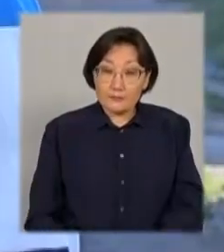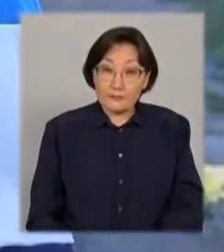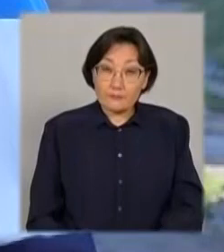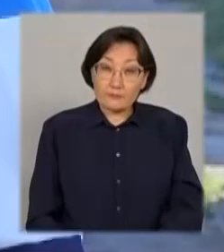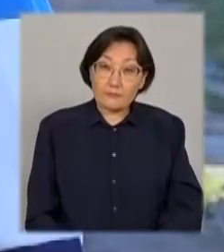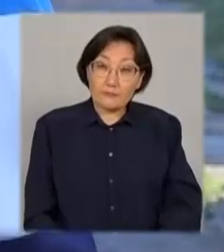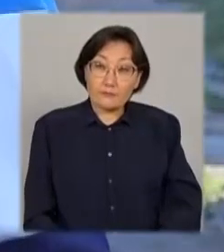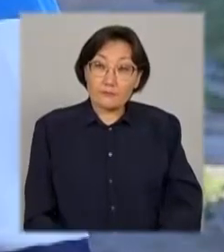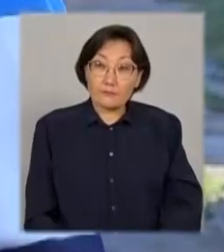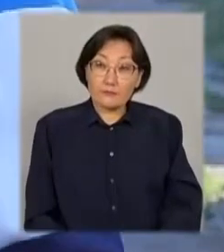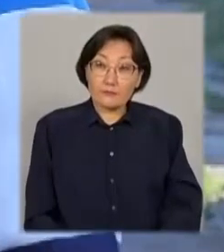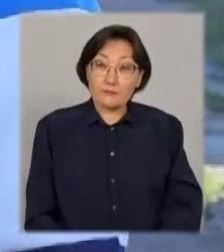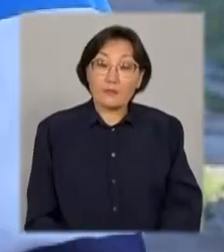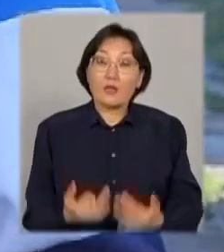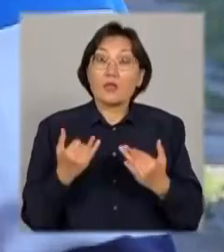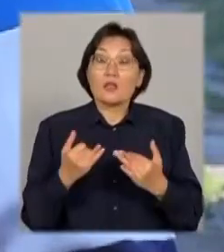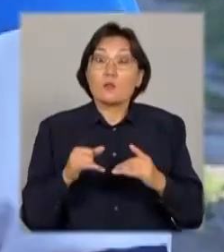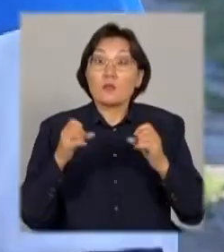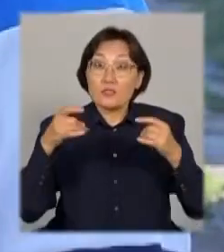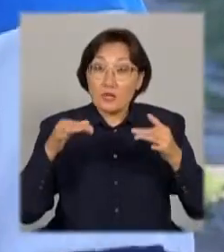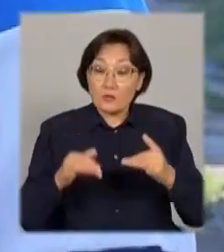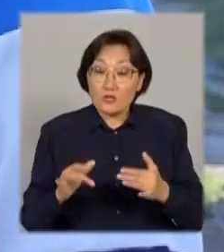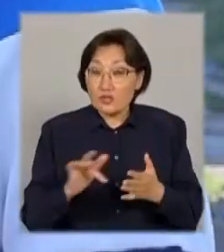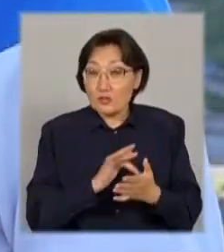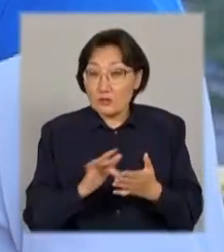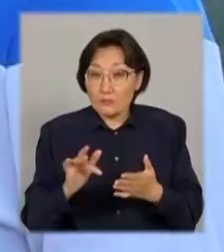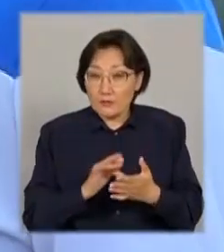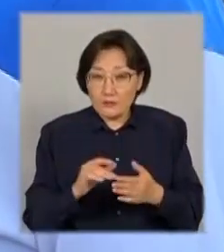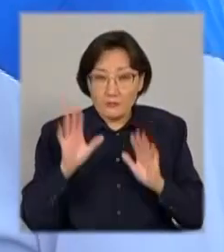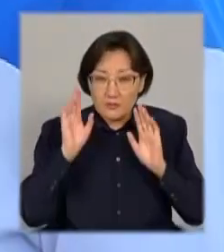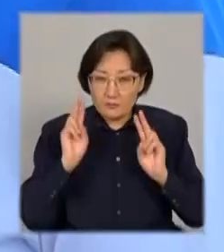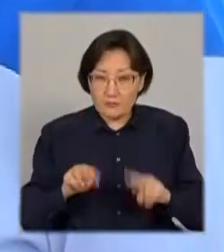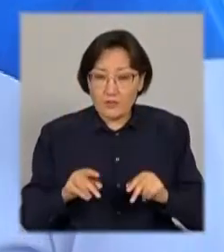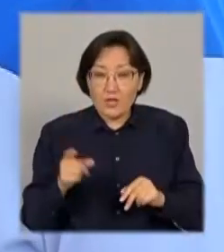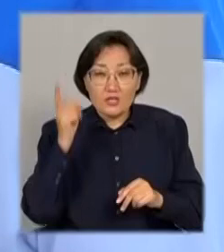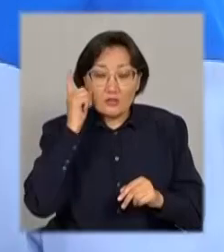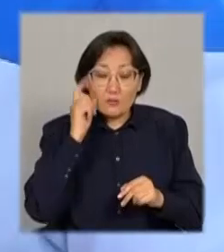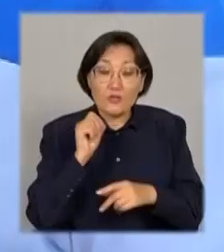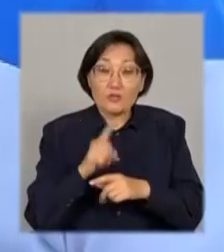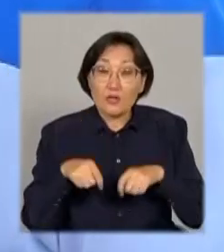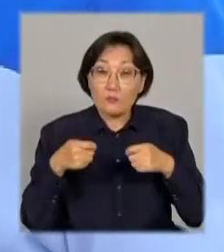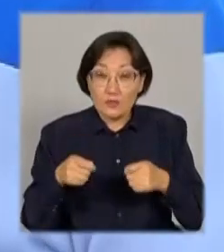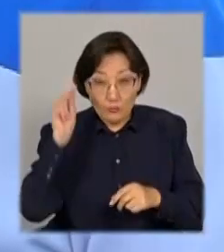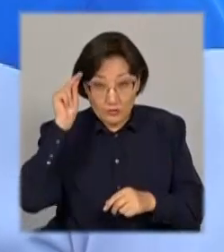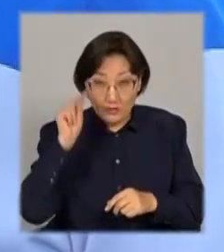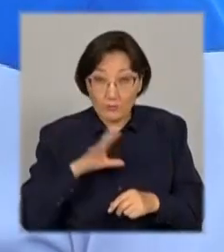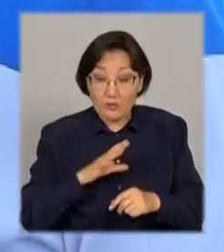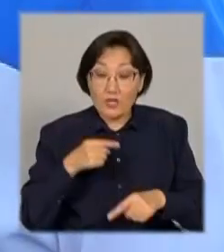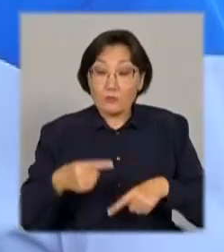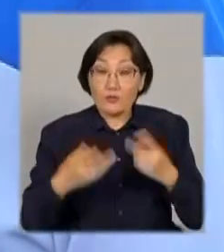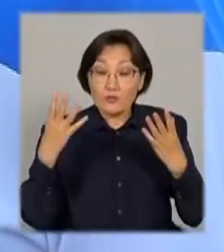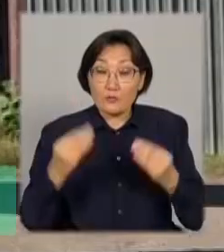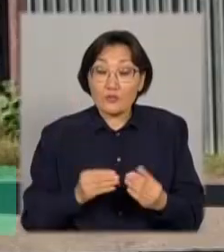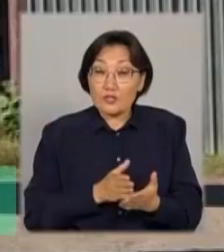тоқтап қалды. Қысқа дайын емеспіз. Отында көмір де сатып алған жоқпыз. Не болып жатқанын білмейміз. Тапқан үйдің иесіне алдын ала төлеген ақшам